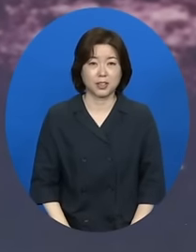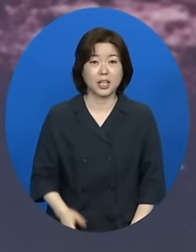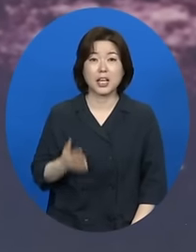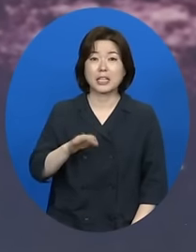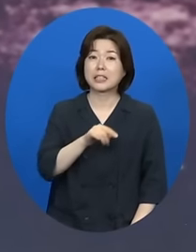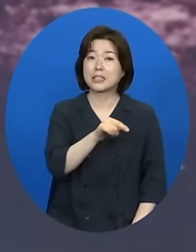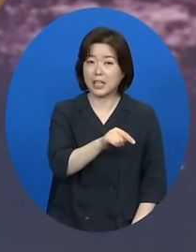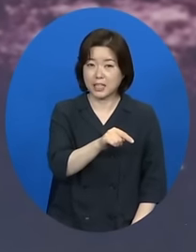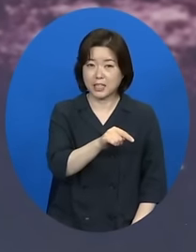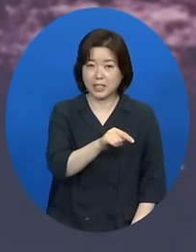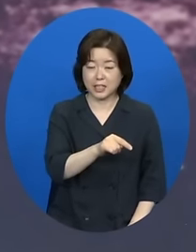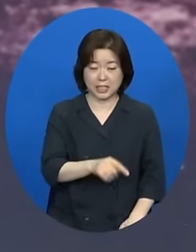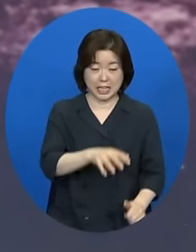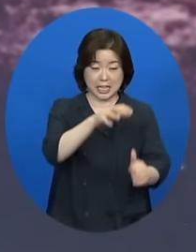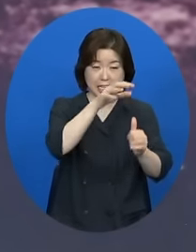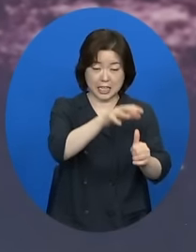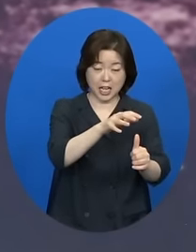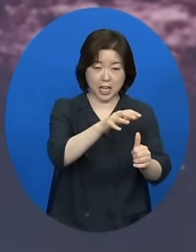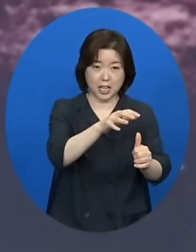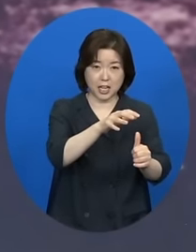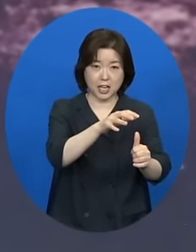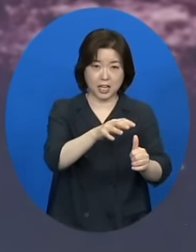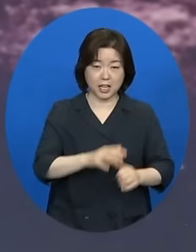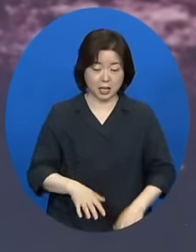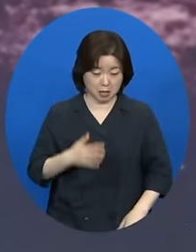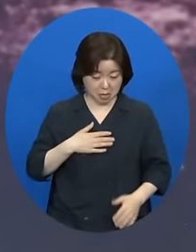그런데 이 감옥에 넣은 이 사람, 피해자죠.